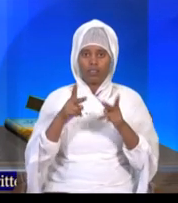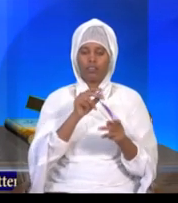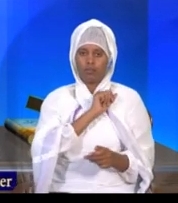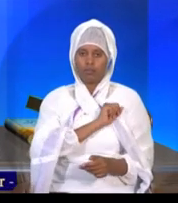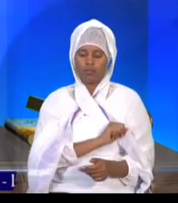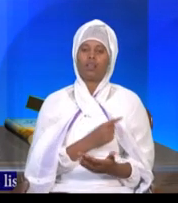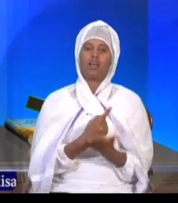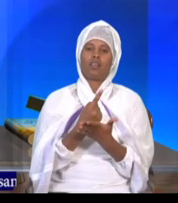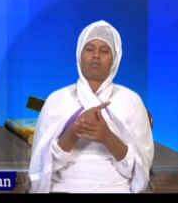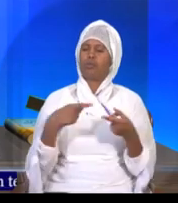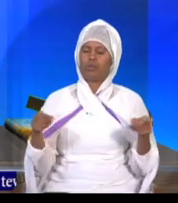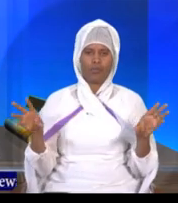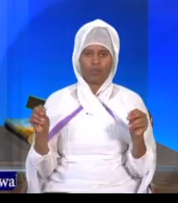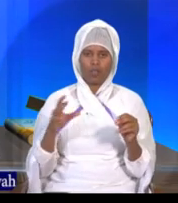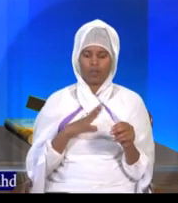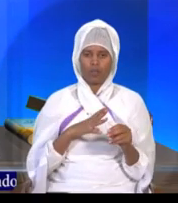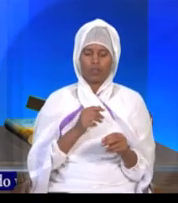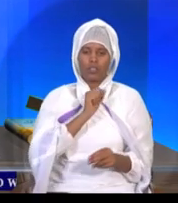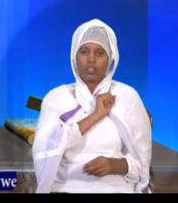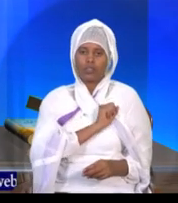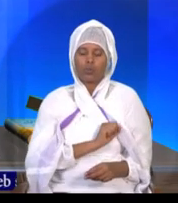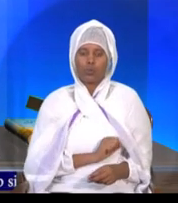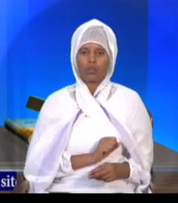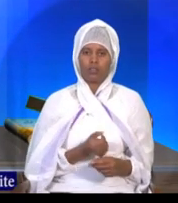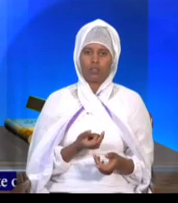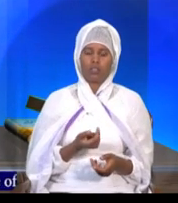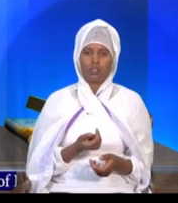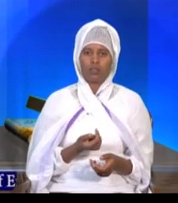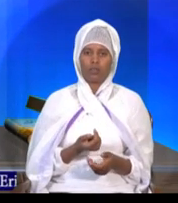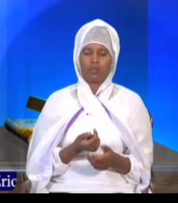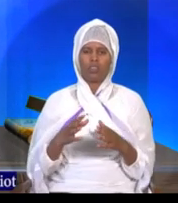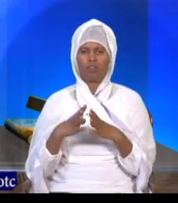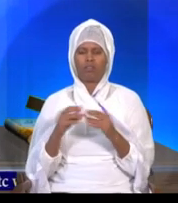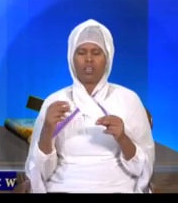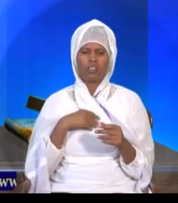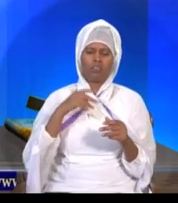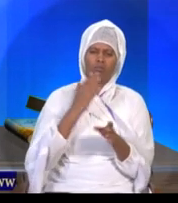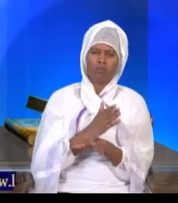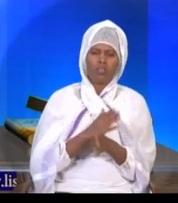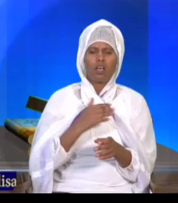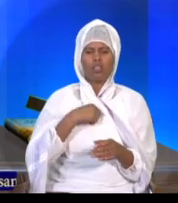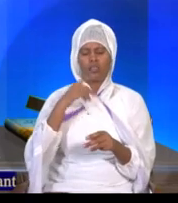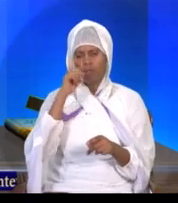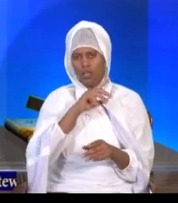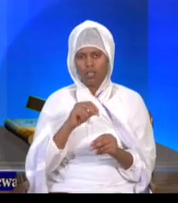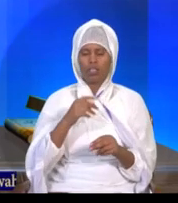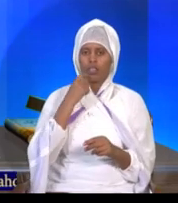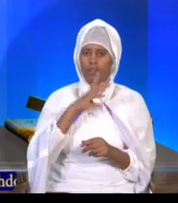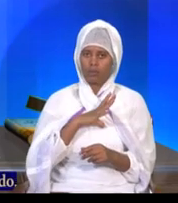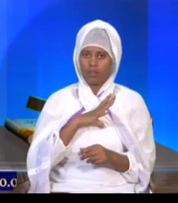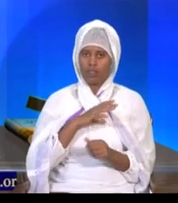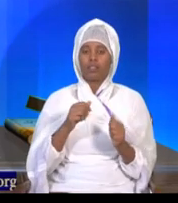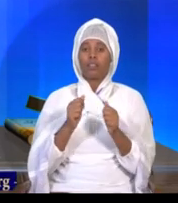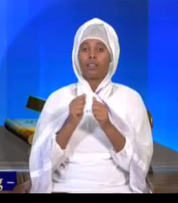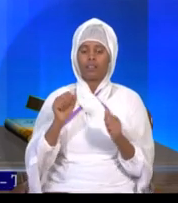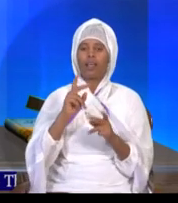تحتنا ببين في اللي زلوي تحتنا انتاي مالاتي بلاشي تفئي حمائي زللي تحتنا